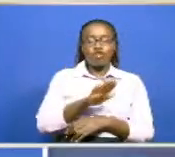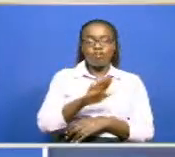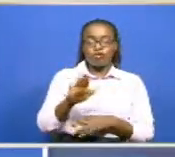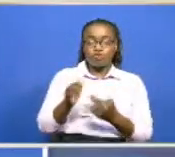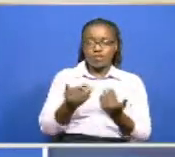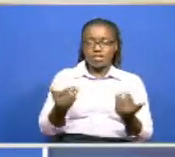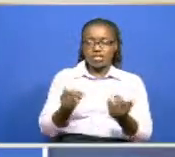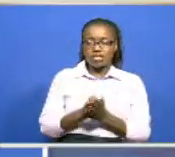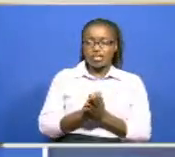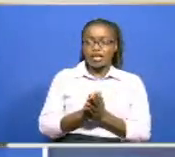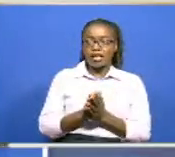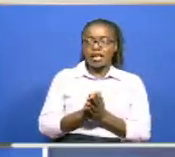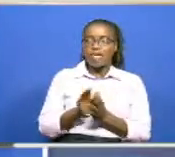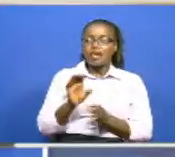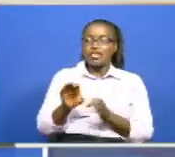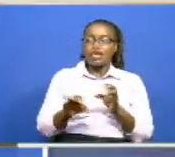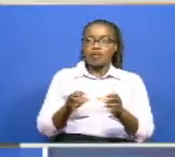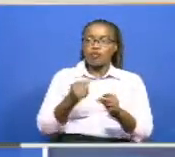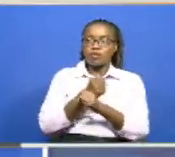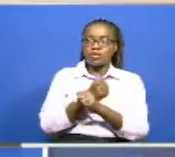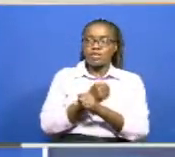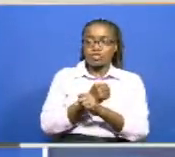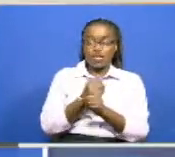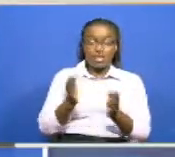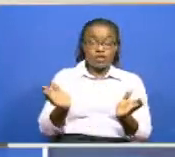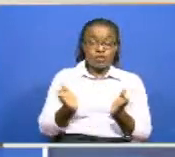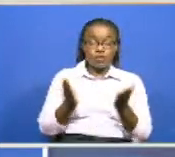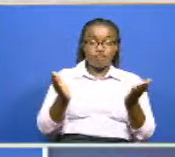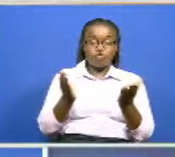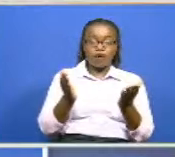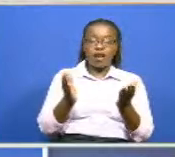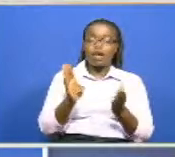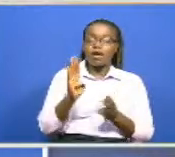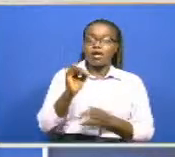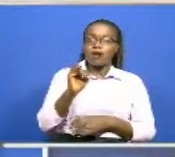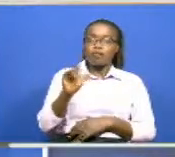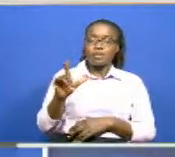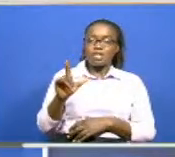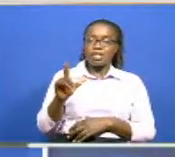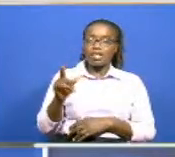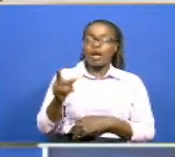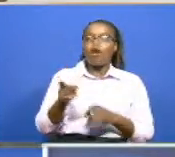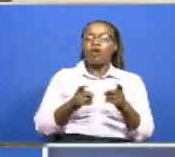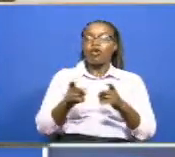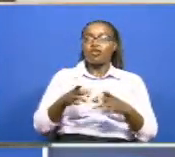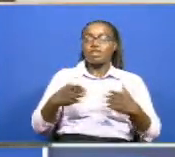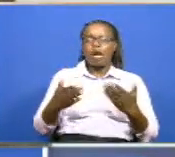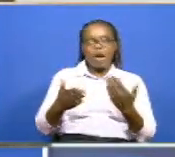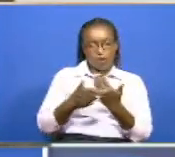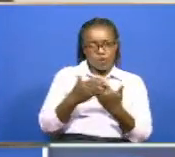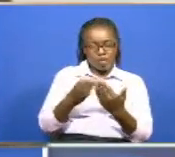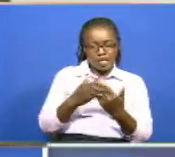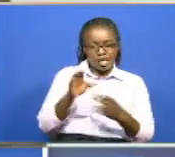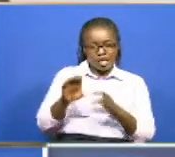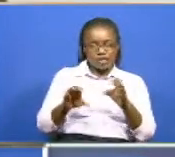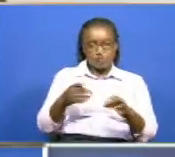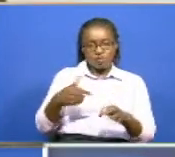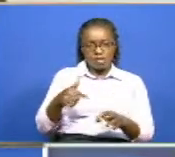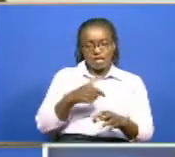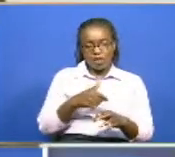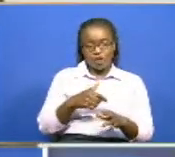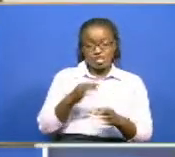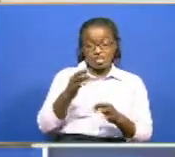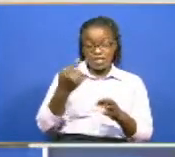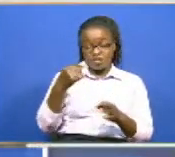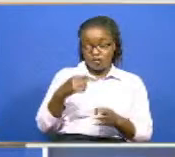Animal Protection and Welfare Bill is regulating how we care for our animals. With the passage of this bill, you